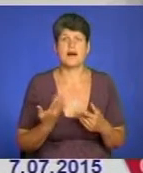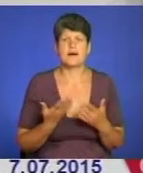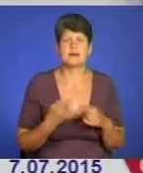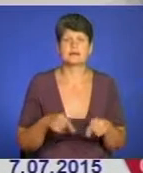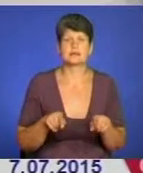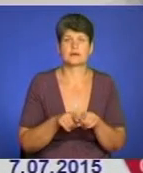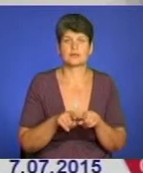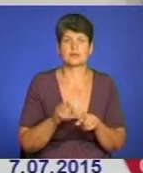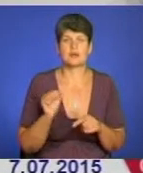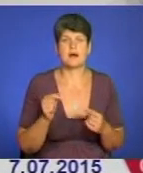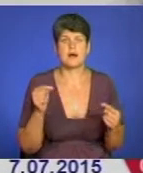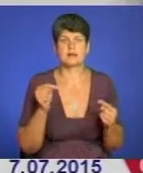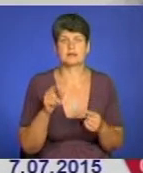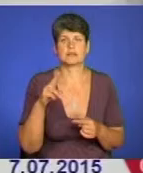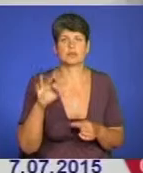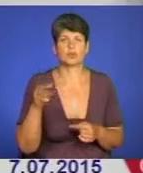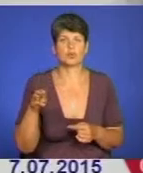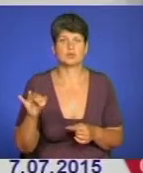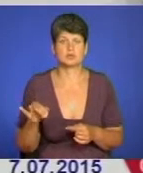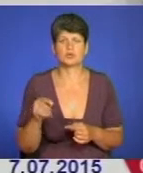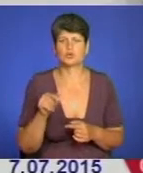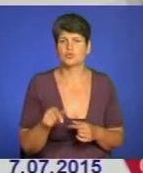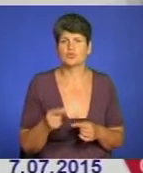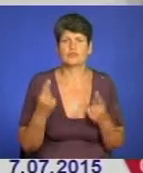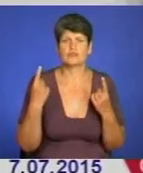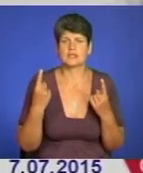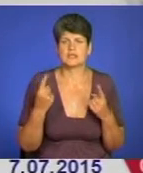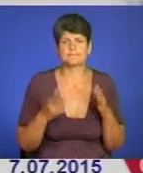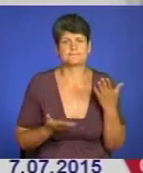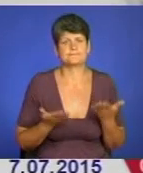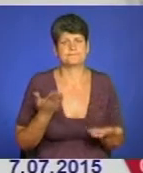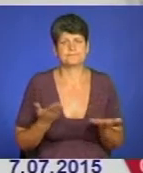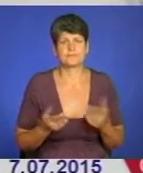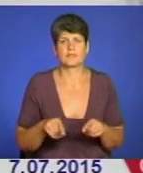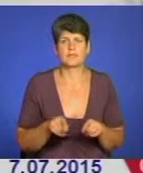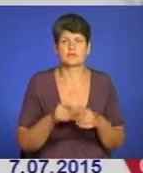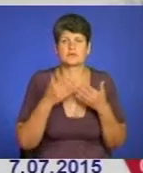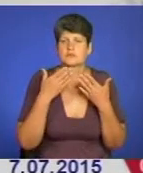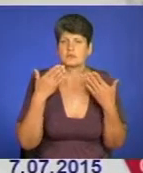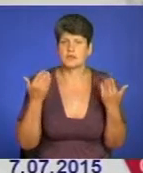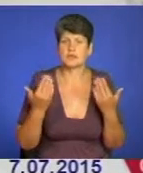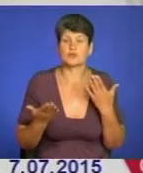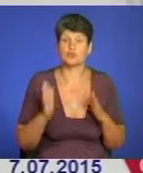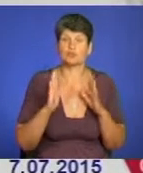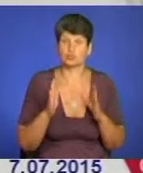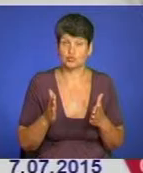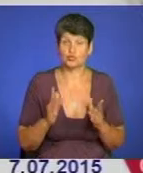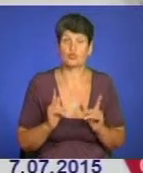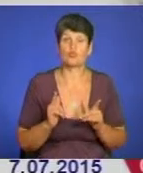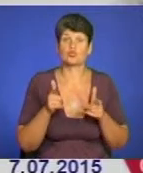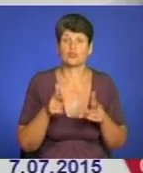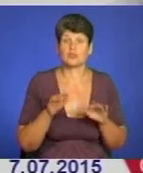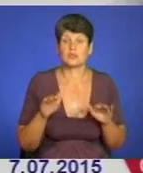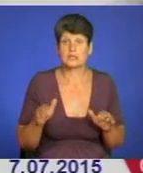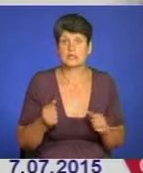тут антидоти, сироватки, на жаль, теж тут великим сумнівом, тому що їх теж немає. Якщо будуть поступати діти таких, на